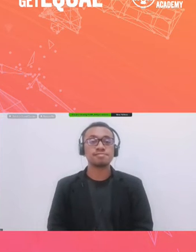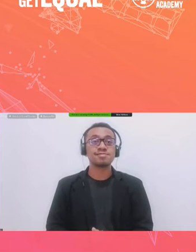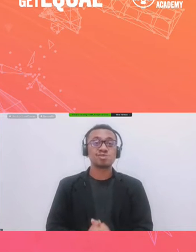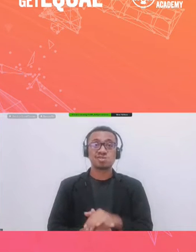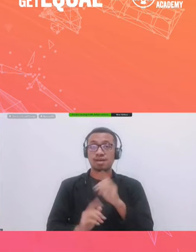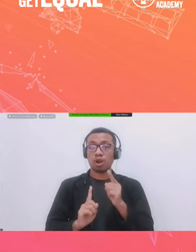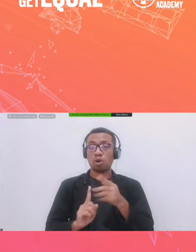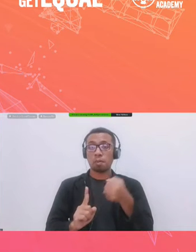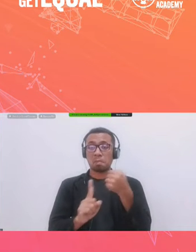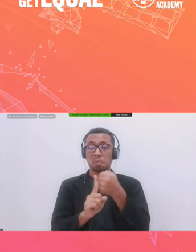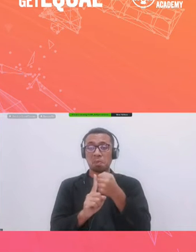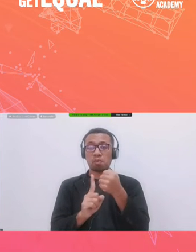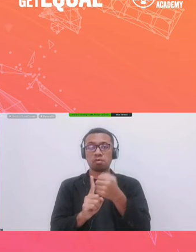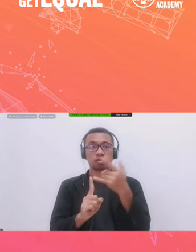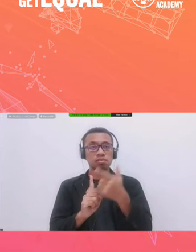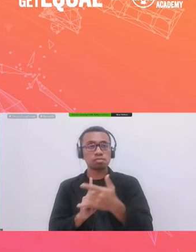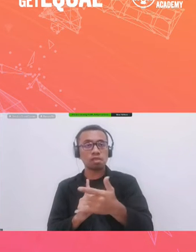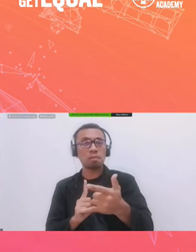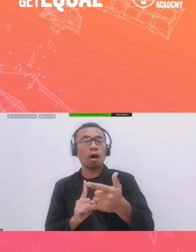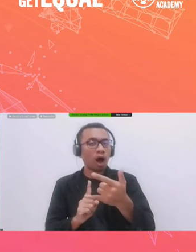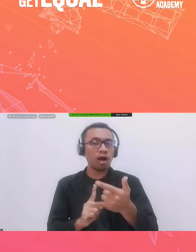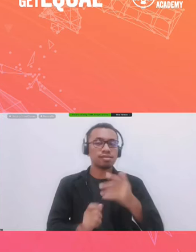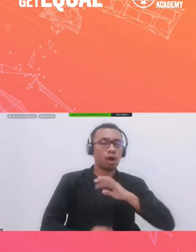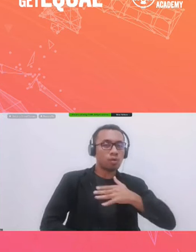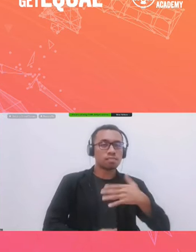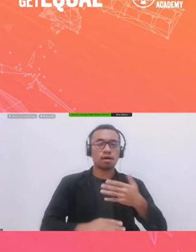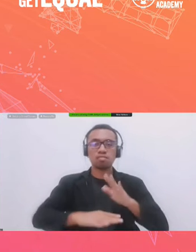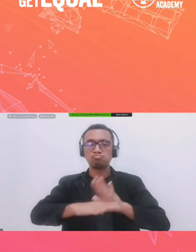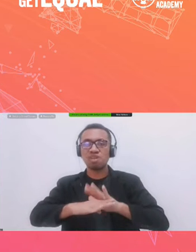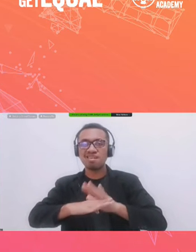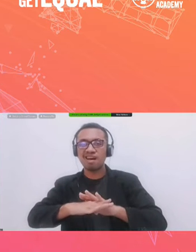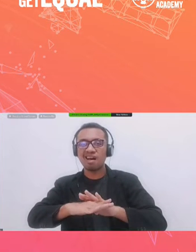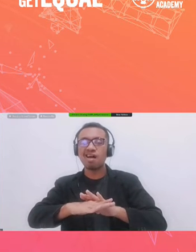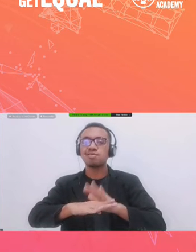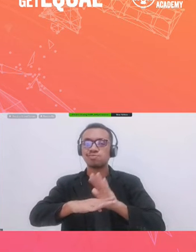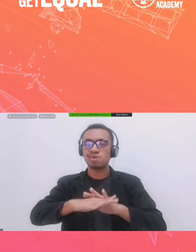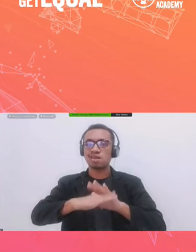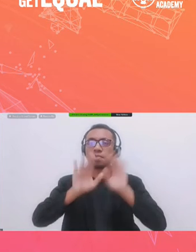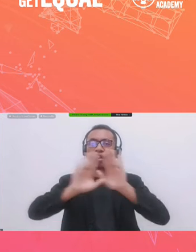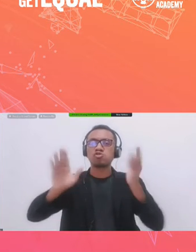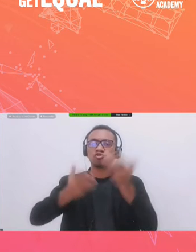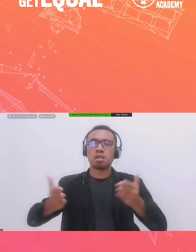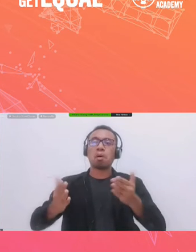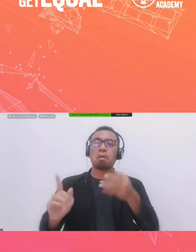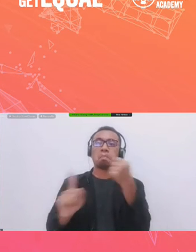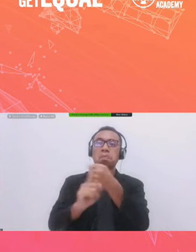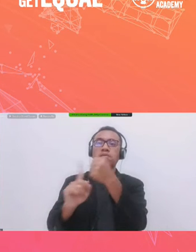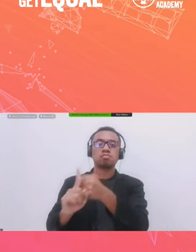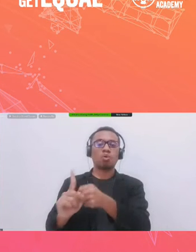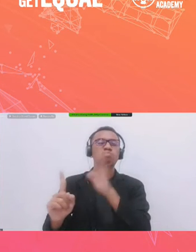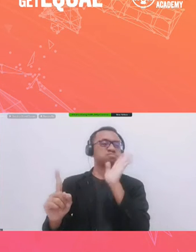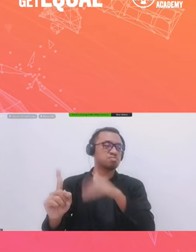budaya berinteraksi di media sosial yang ke arah destruktif. Ini menjadi semakin wajar dan normal karena